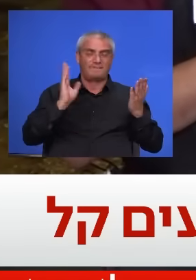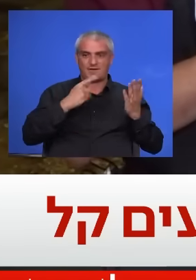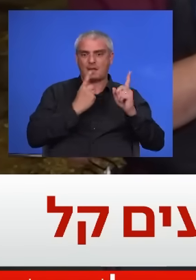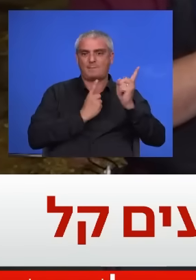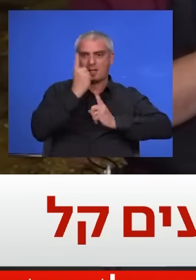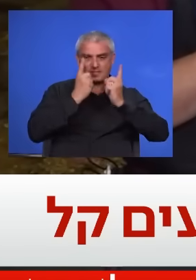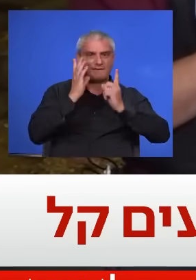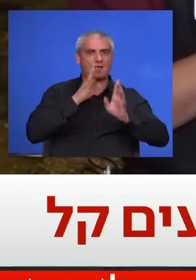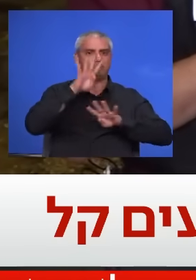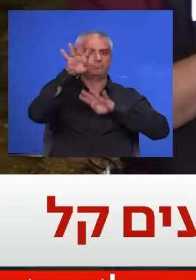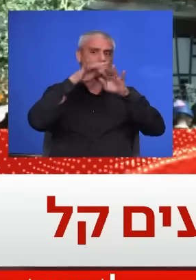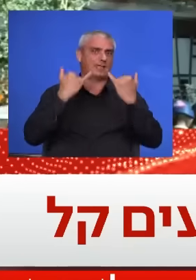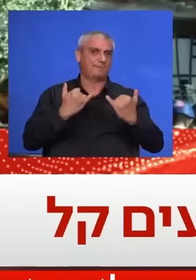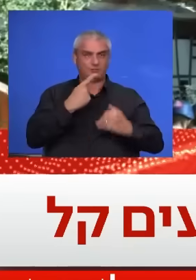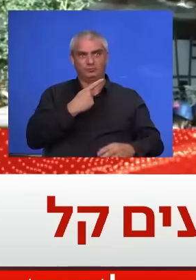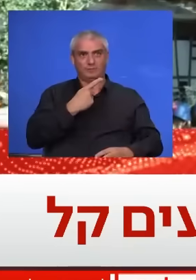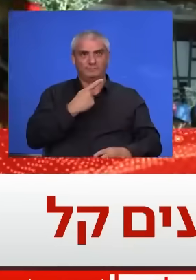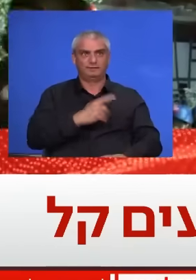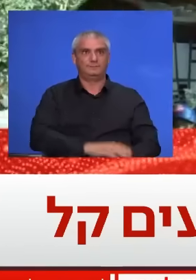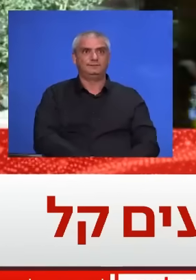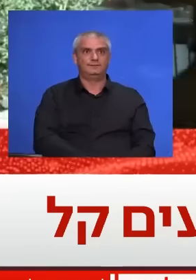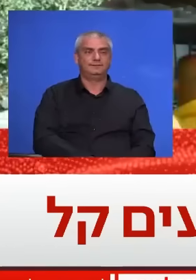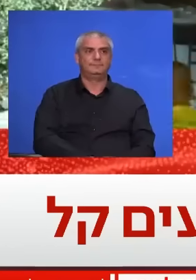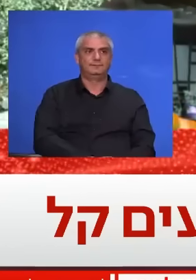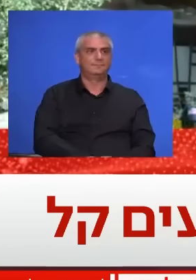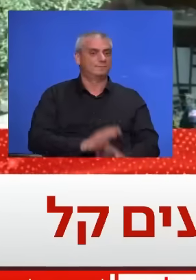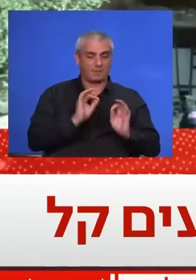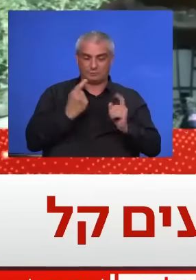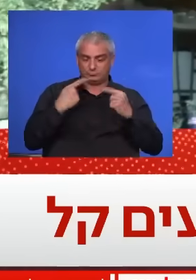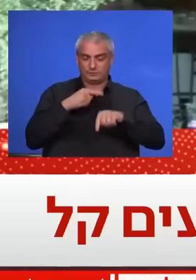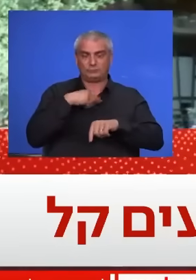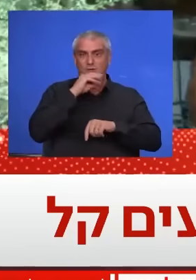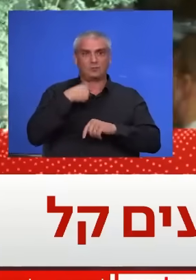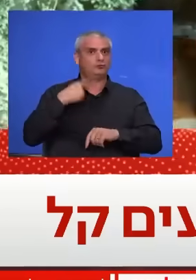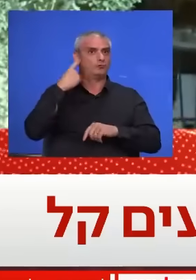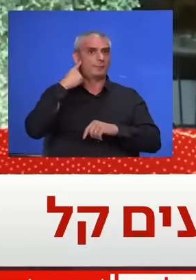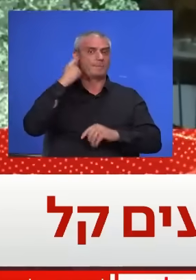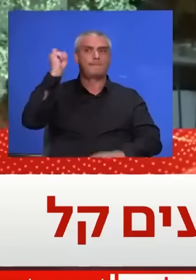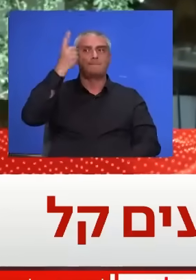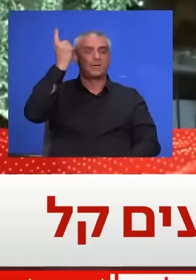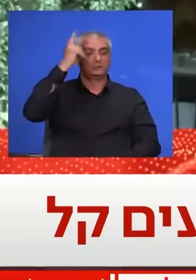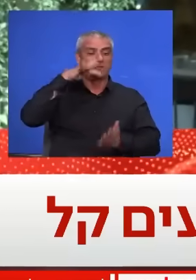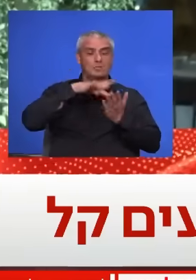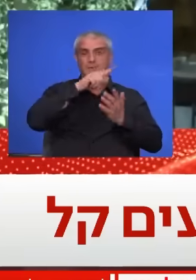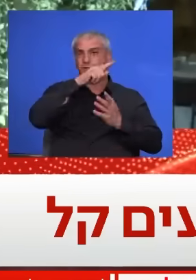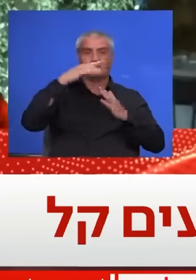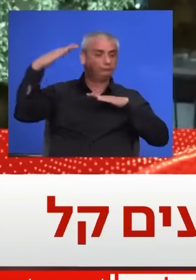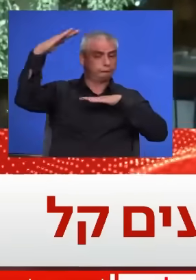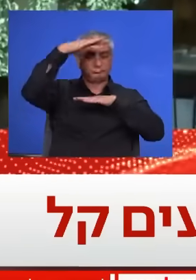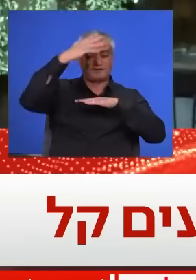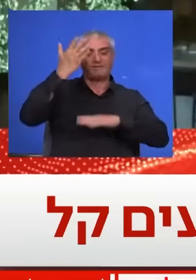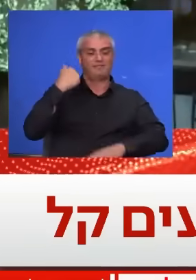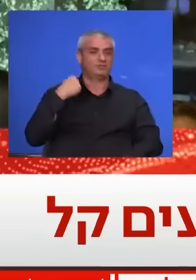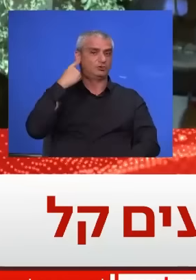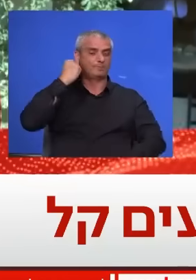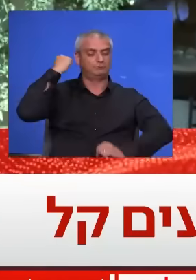עכשיו שנורו לעבר מרכז. כן, ממש תוך כדי שאנחנו מדברים אנחנו שומעים מסוק קרב שנמצא כאן מעלינו, ולפני זה שמענו תקיפות